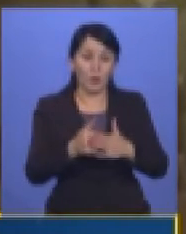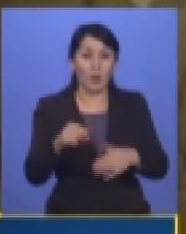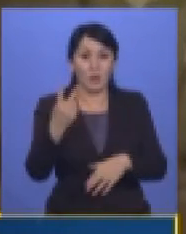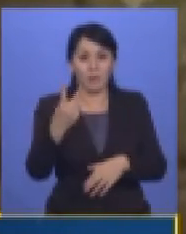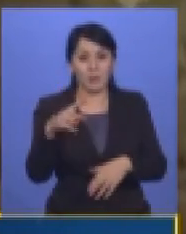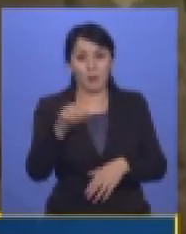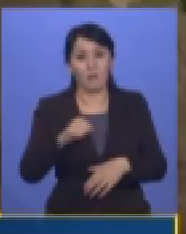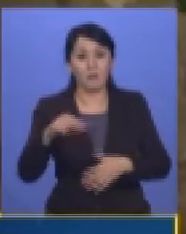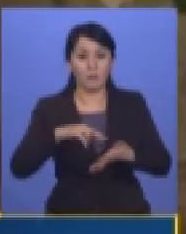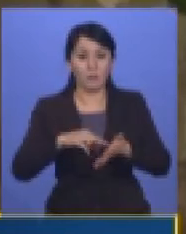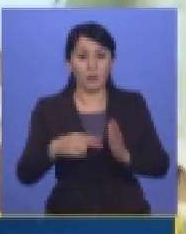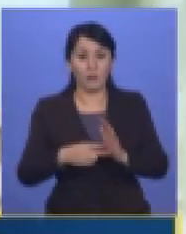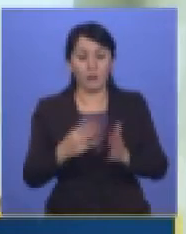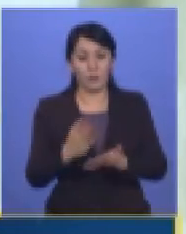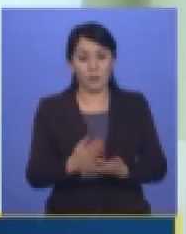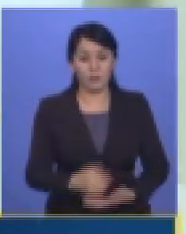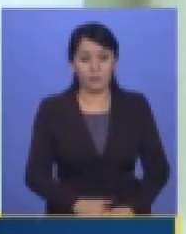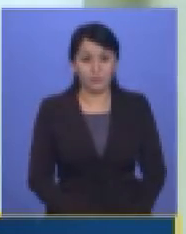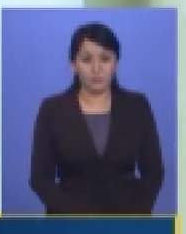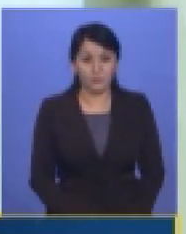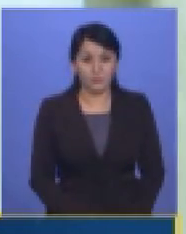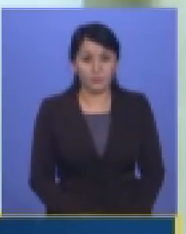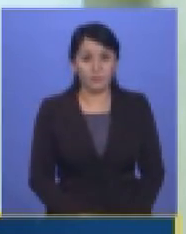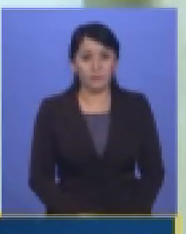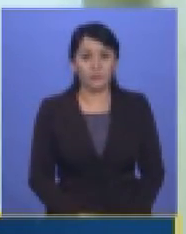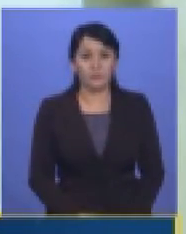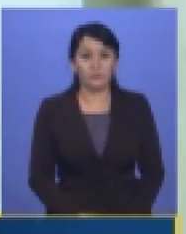дейін аяқтауды жоспарлап отыр. Мағжан Ахмадина, Орал Амренов, жаңалықтар қызметі.